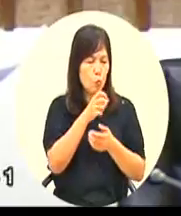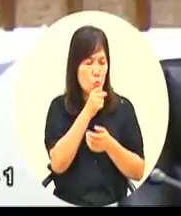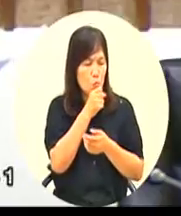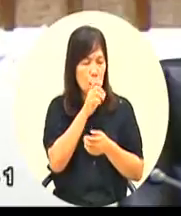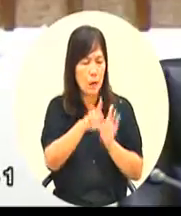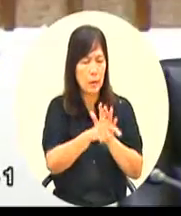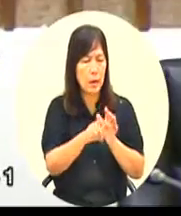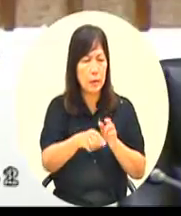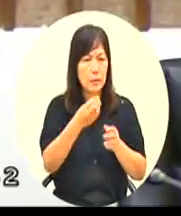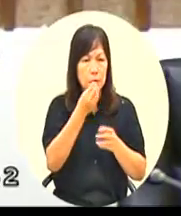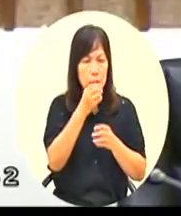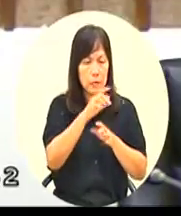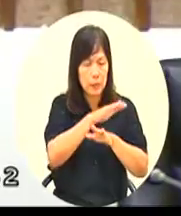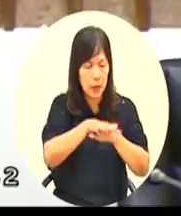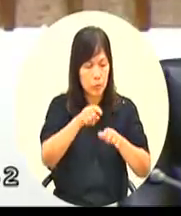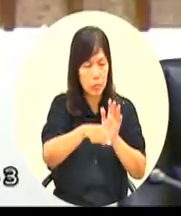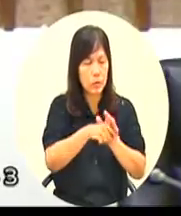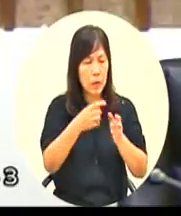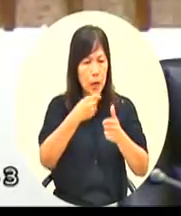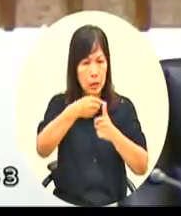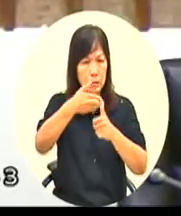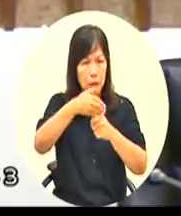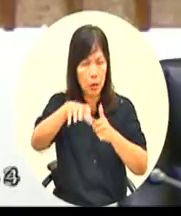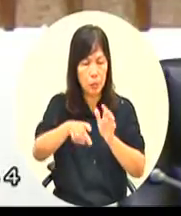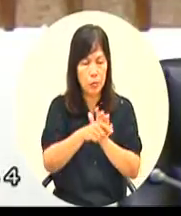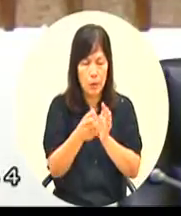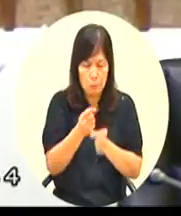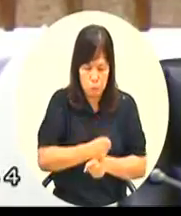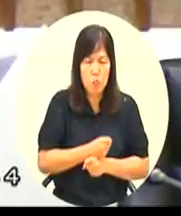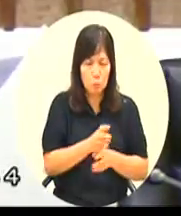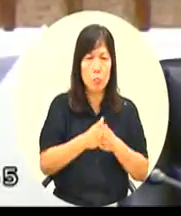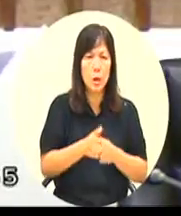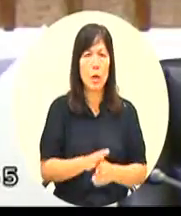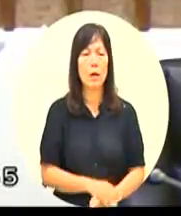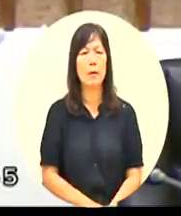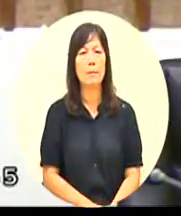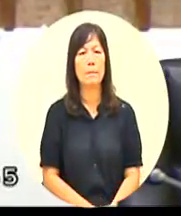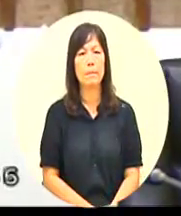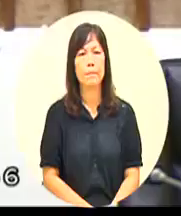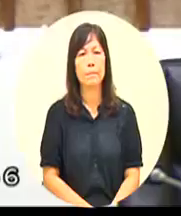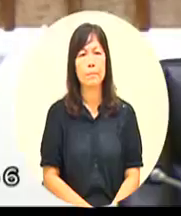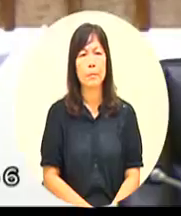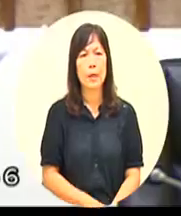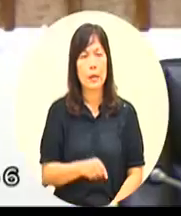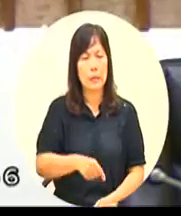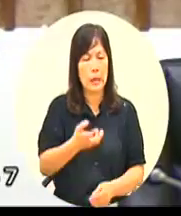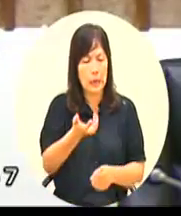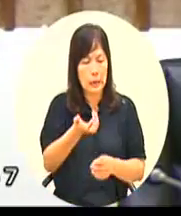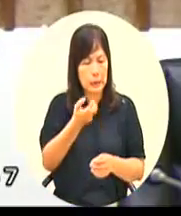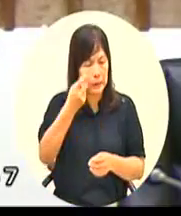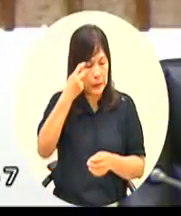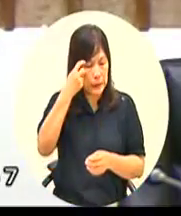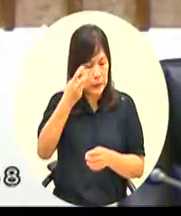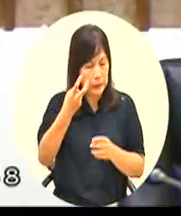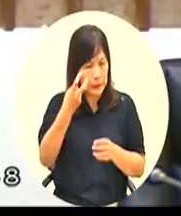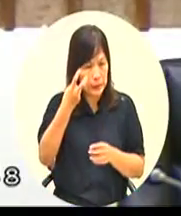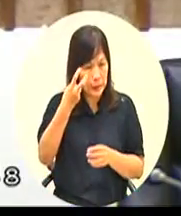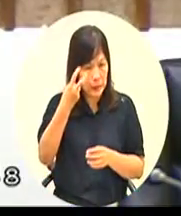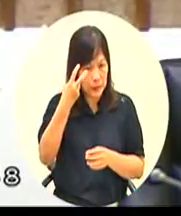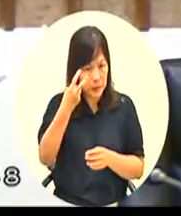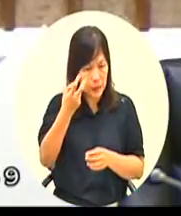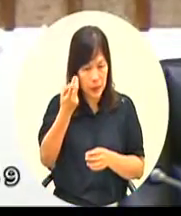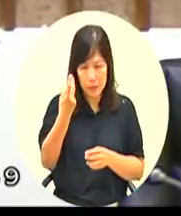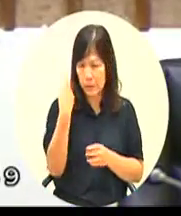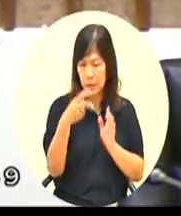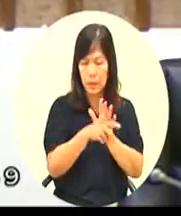食安这个部分也请教育局要多加的注意哦。那其实这一次，前天在市长质询报告的时候，本席就